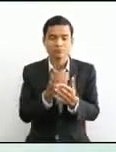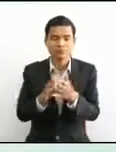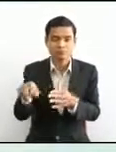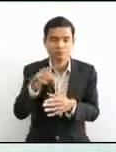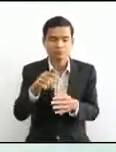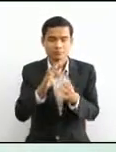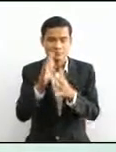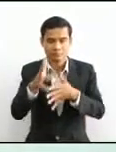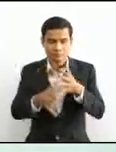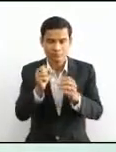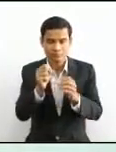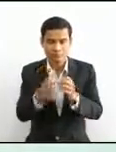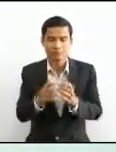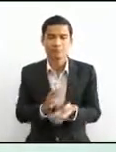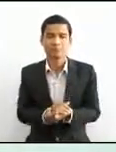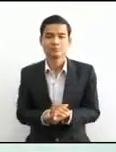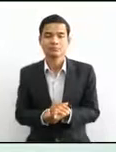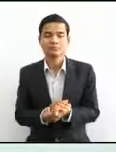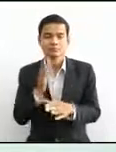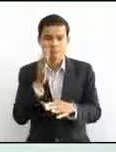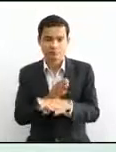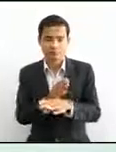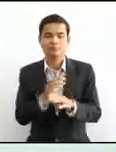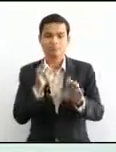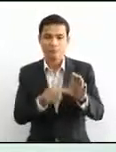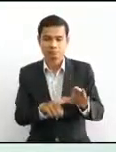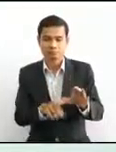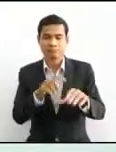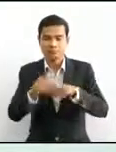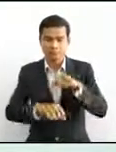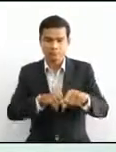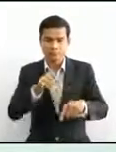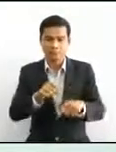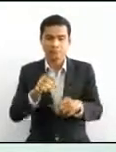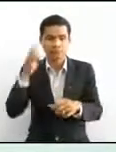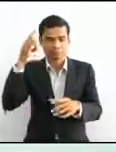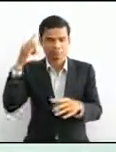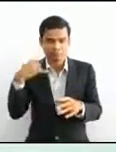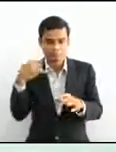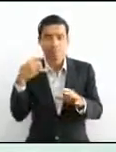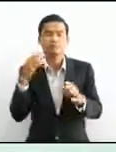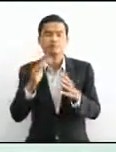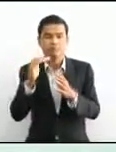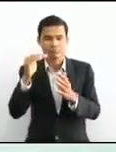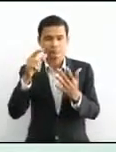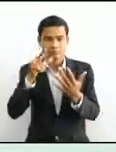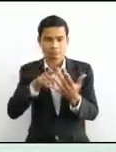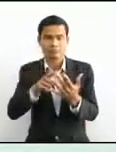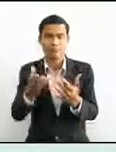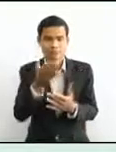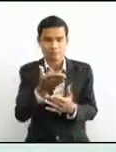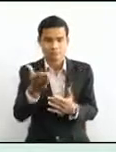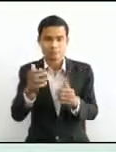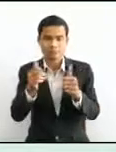ta chắp đám con tao con mình xong chà lo na lại con tặng ắc